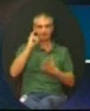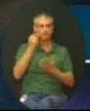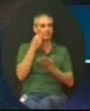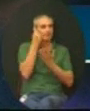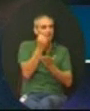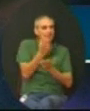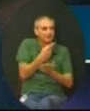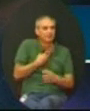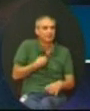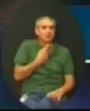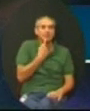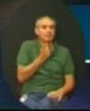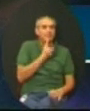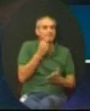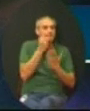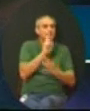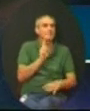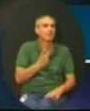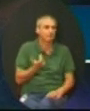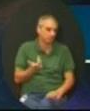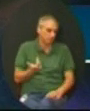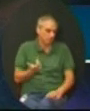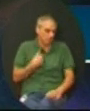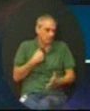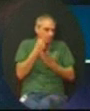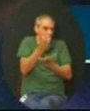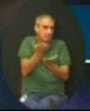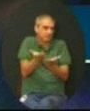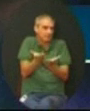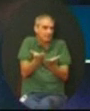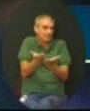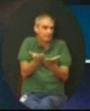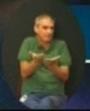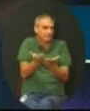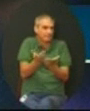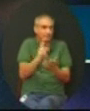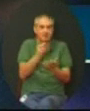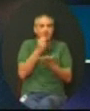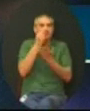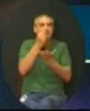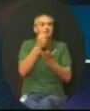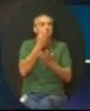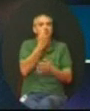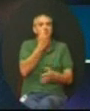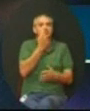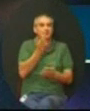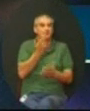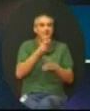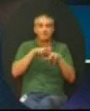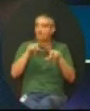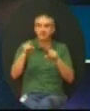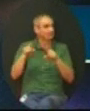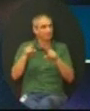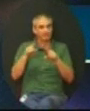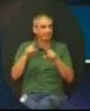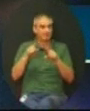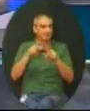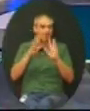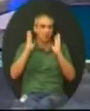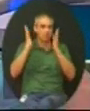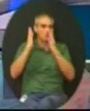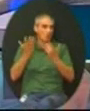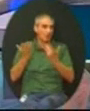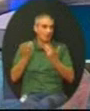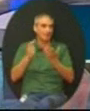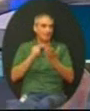מה שרציתי להגיד. ומי מתקצב אותם? ממילאי מתקצב אותם? הנה, נגעת בנקודה. אתה היום לא מתקצב אותם היום בחסר, תקרא. המצב שם הוא מצב היום בנורא. רגע,